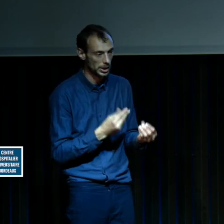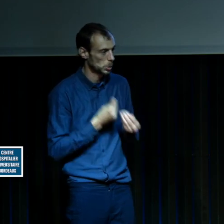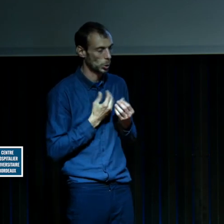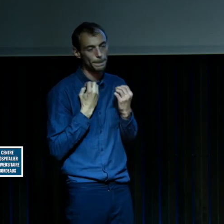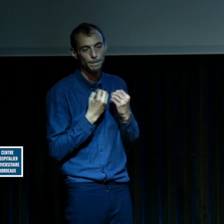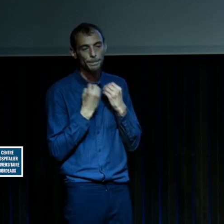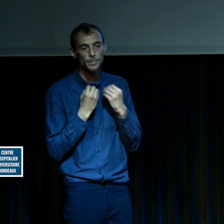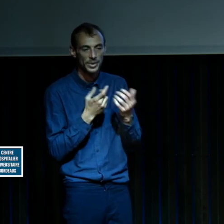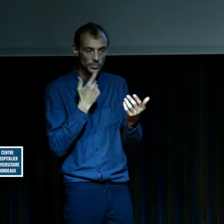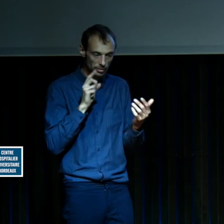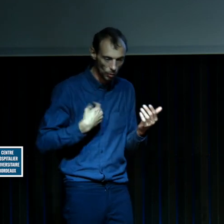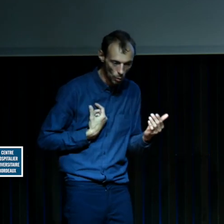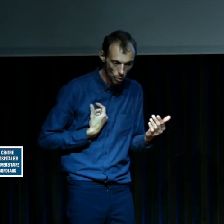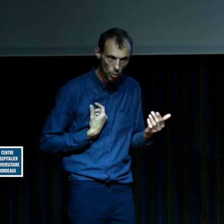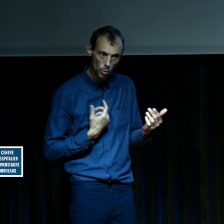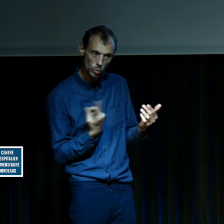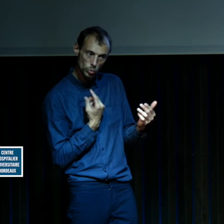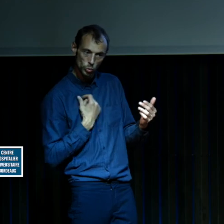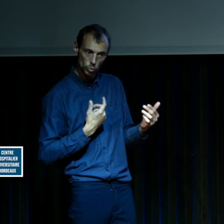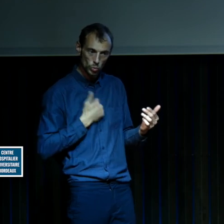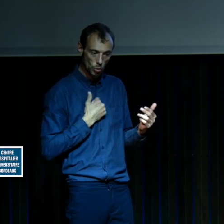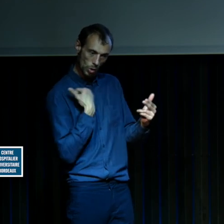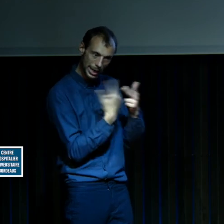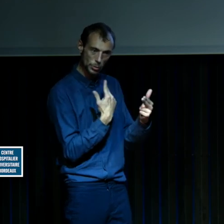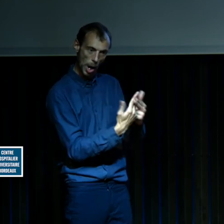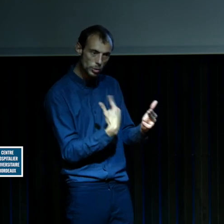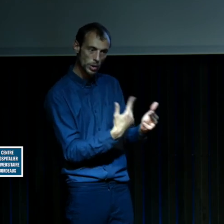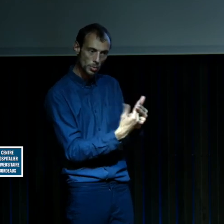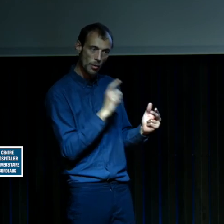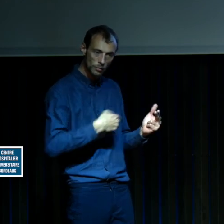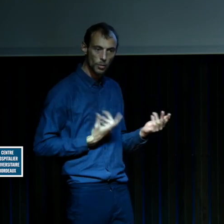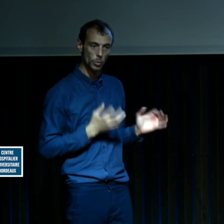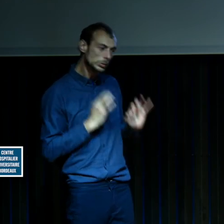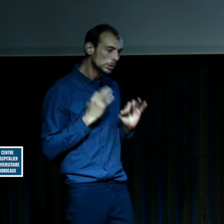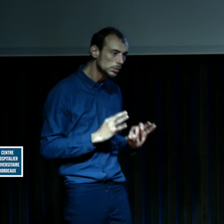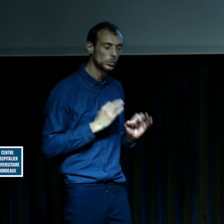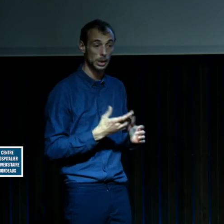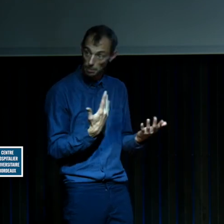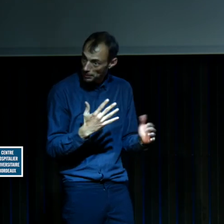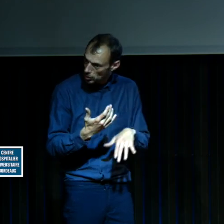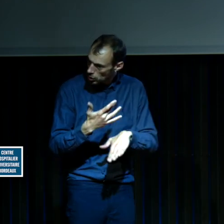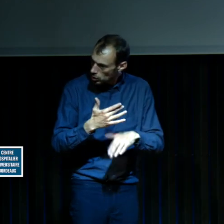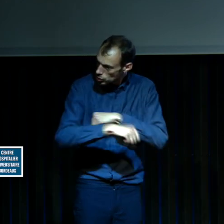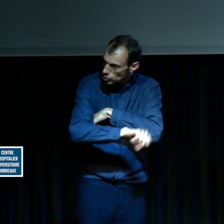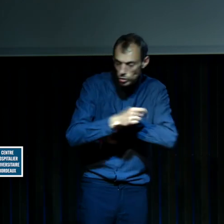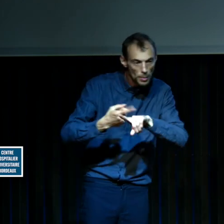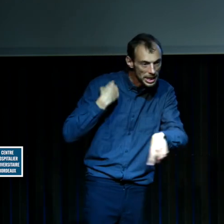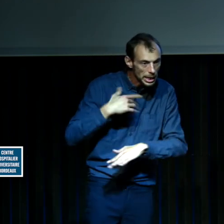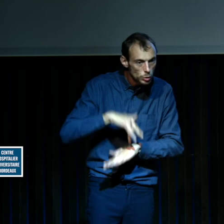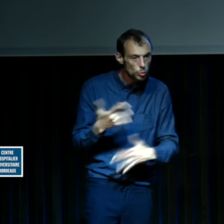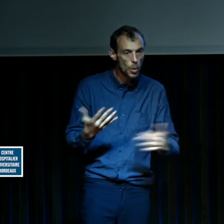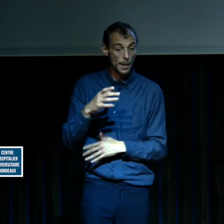devoir se justifier en permanence. Ça m'est même arrivé la semaine dernière en appelant à la mairie. La dame m'a